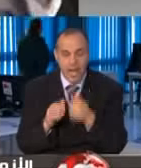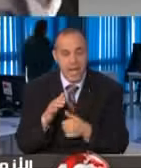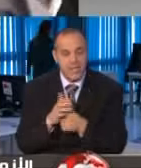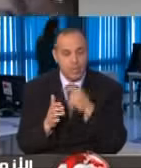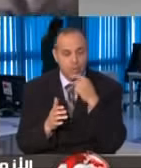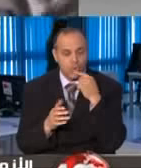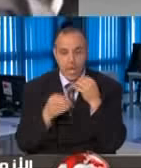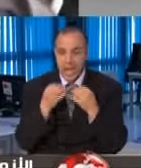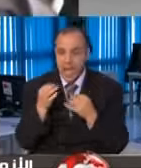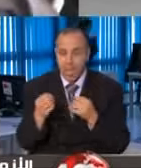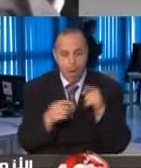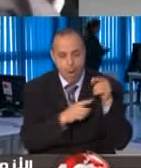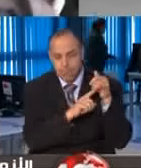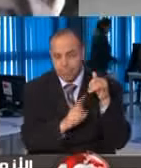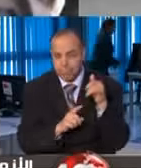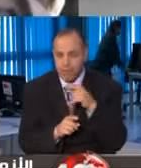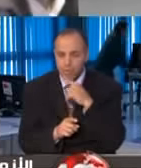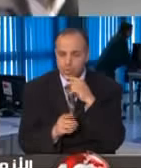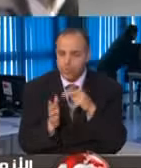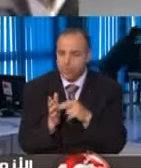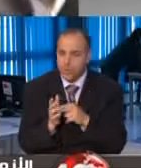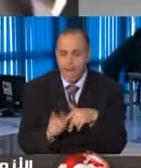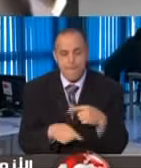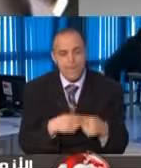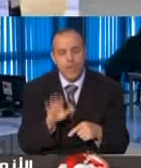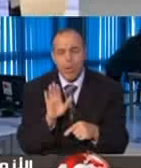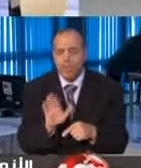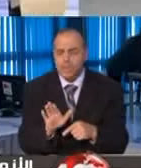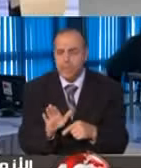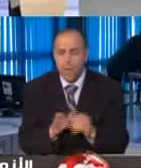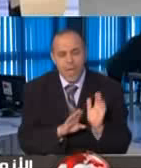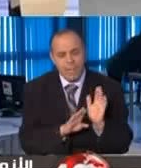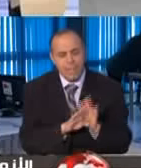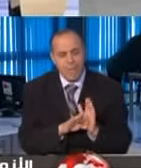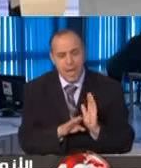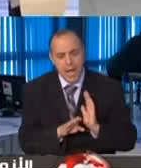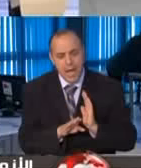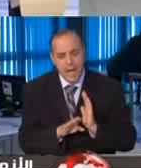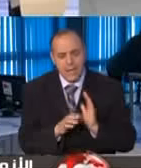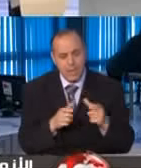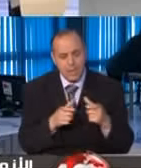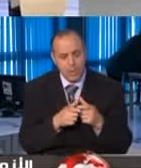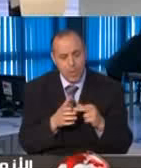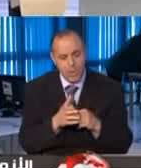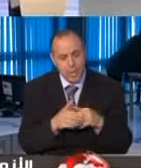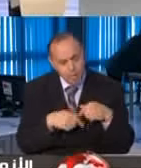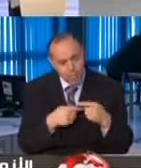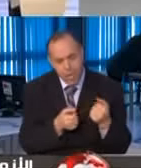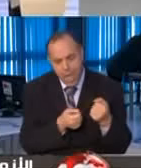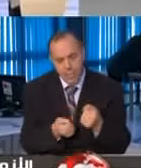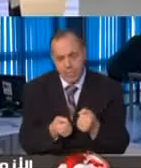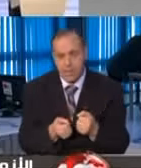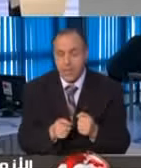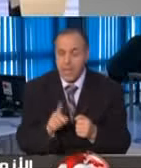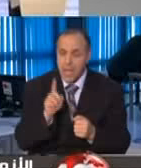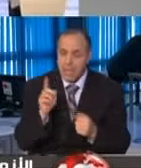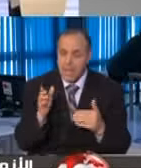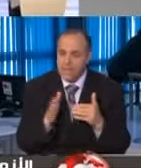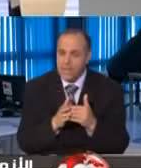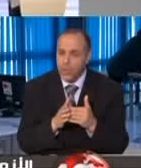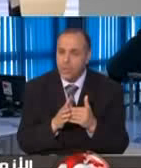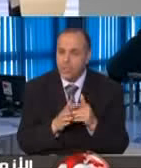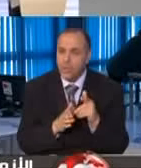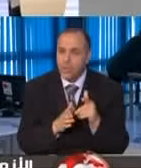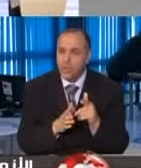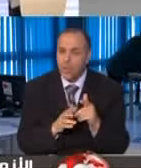أيضا أن الضربات الروسية في سوريا متواصلة والدعم العسكري لقوات النظام السوري مستمر إلى حين التوصل إلى